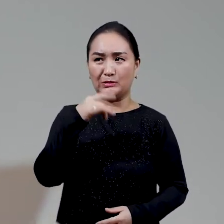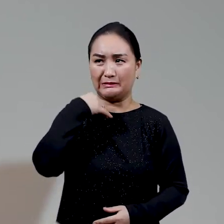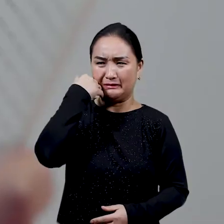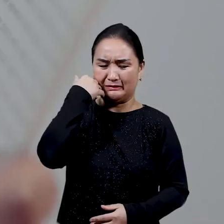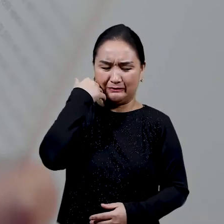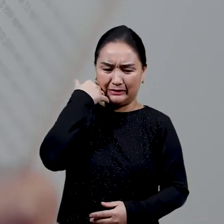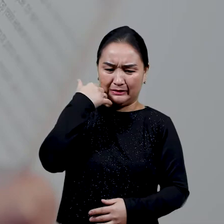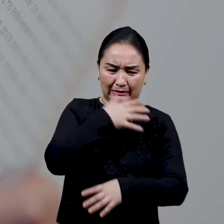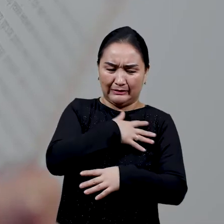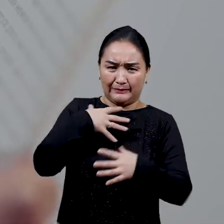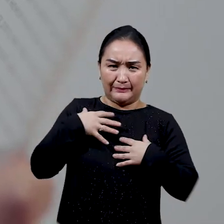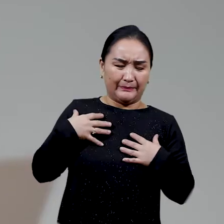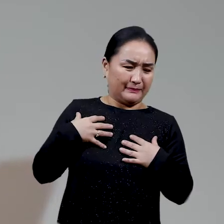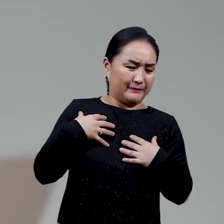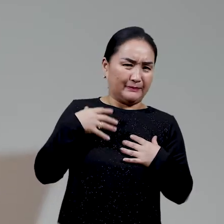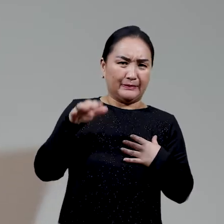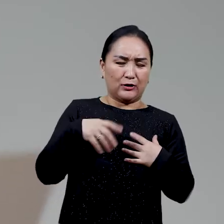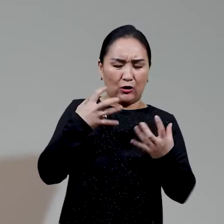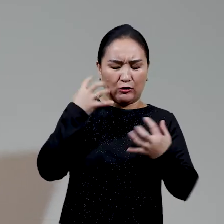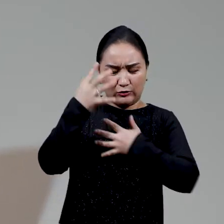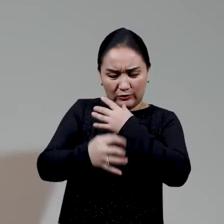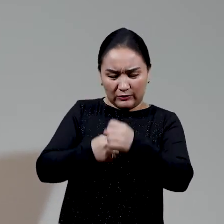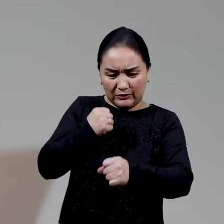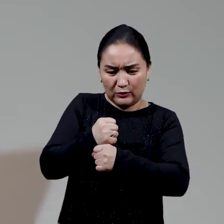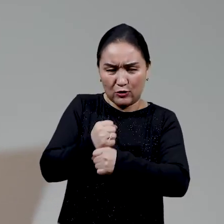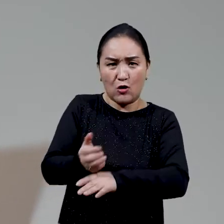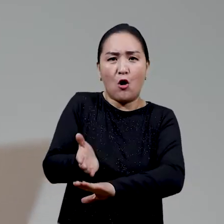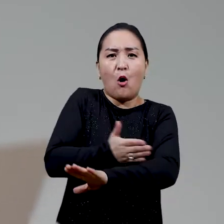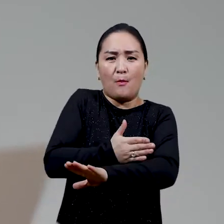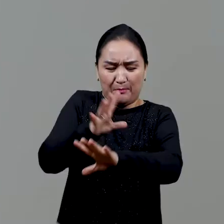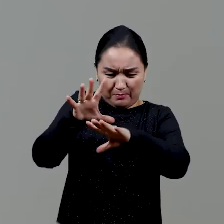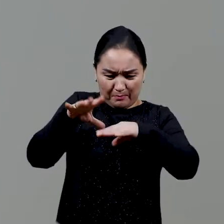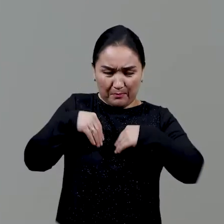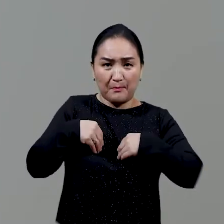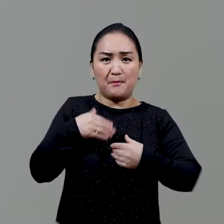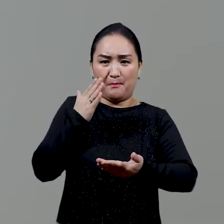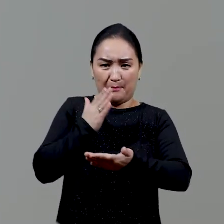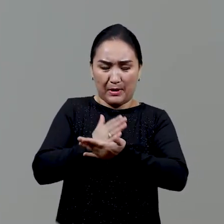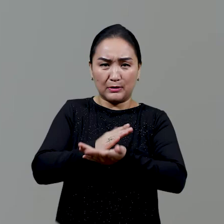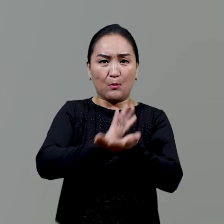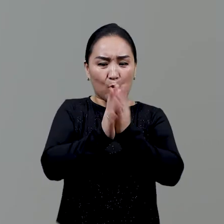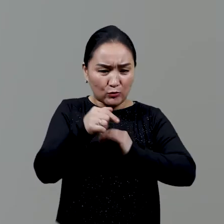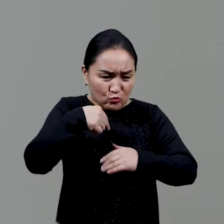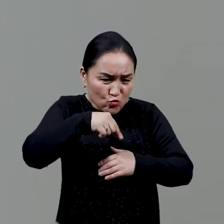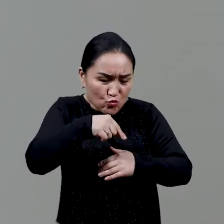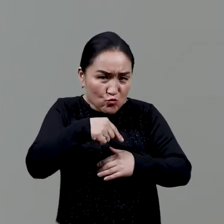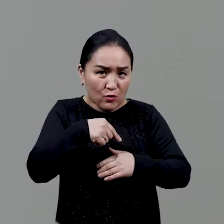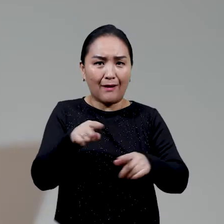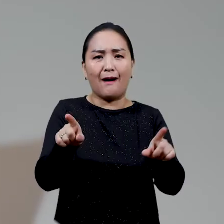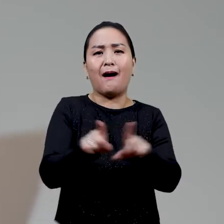Бузар гар нь биеэр тэнүүчилж, бууг нь 80 жилийн өмнө мэдэрч байсан хэрнээ хитгэн хормын өмнөх шиг л санагдаж